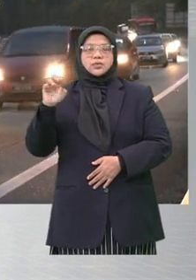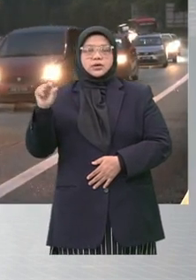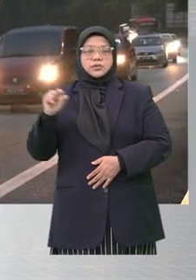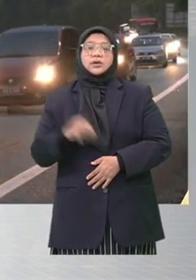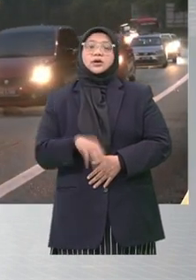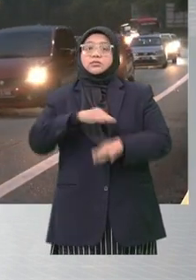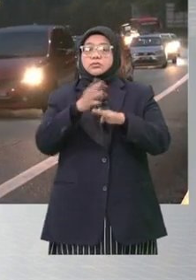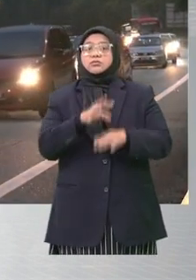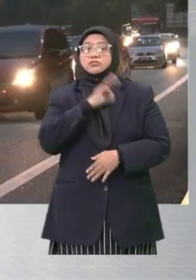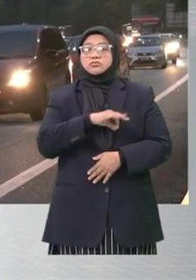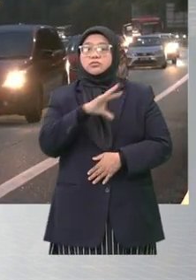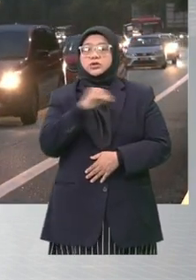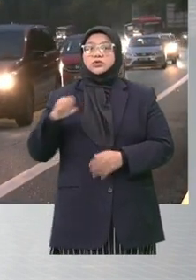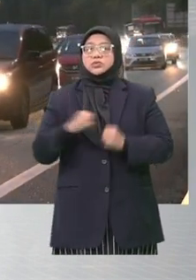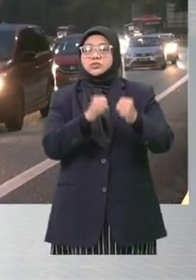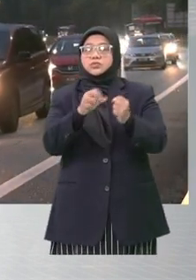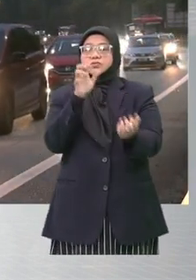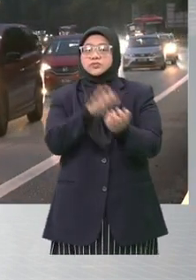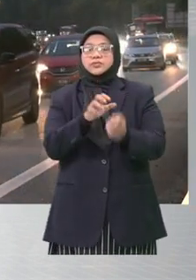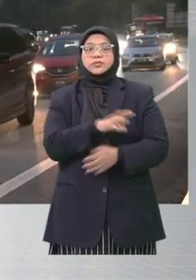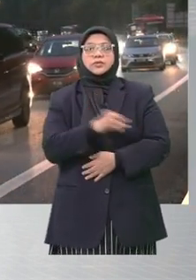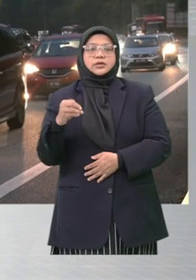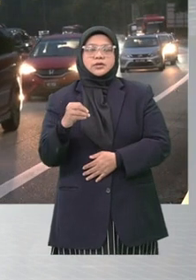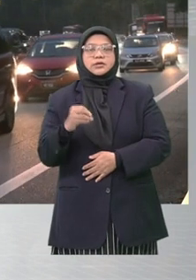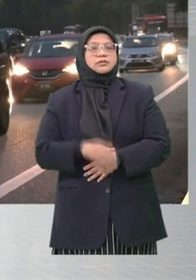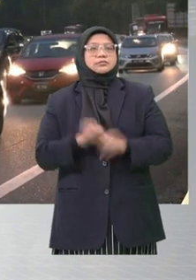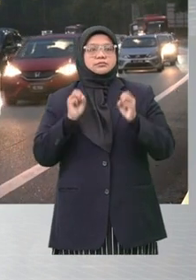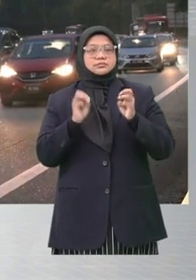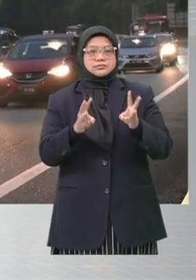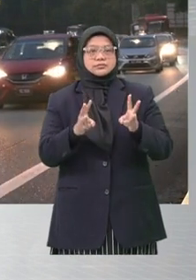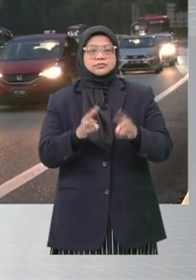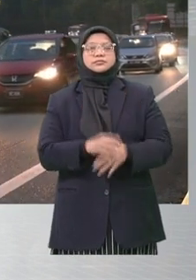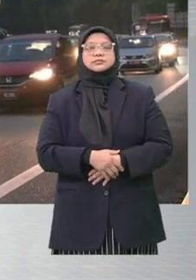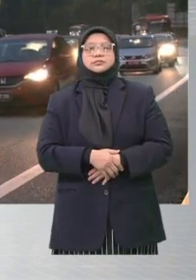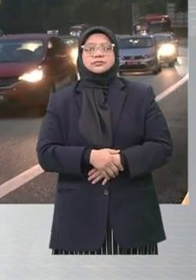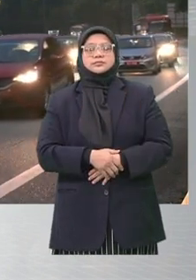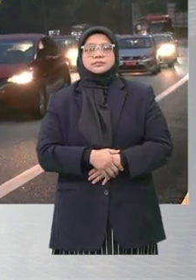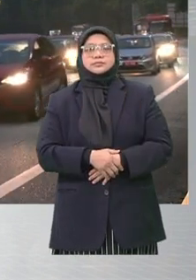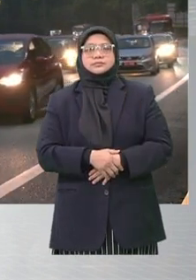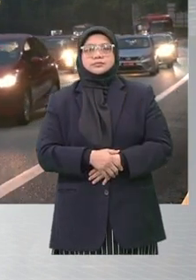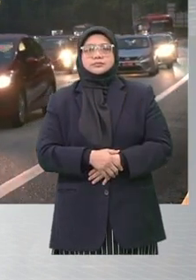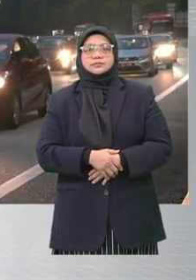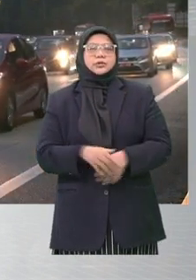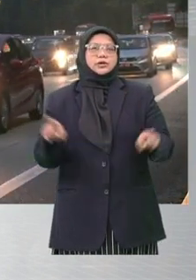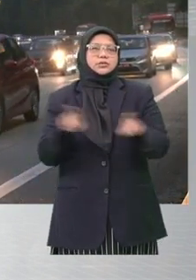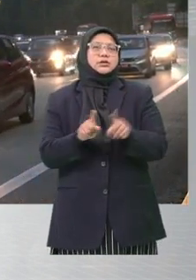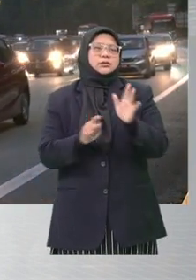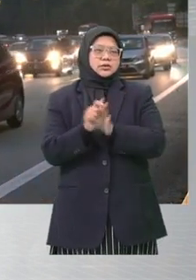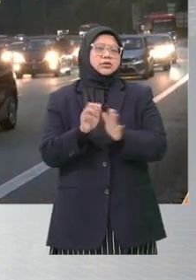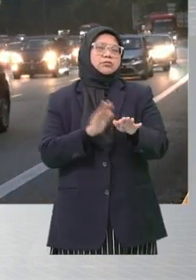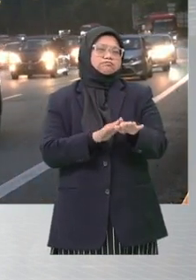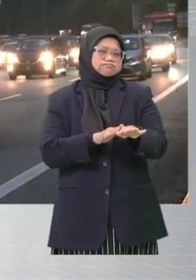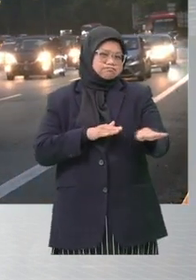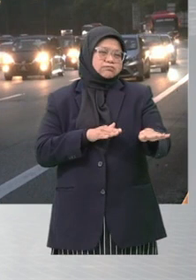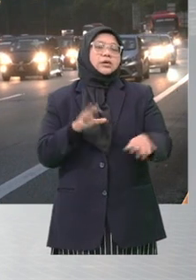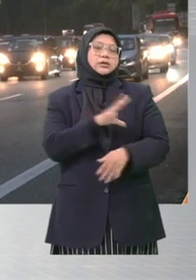ke Sungai Buaya. Manakala bagi Lebuh Raya Selatan plus 2 pula, trafik juga tinggi dan bergerak perlahan